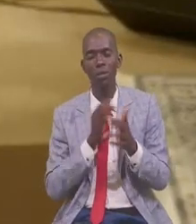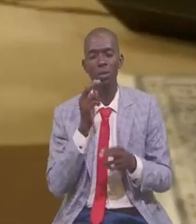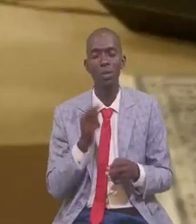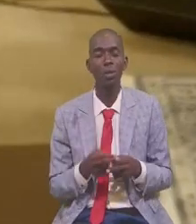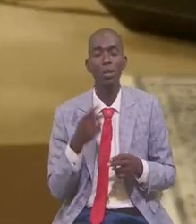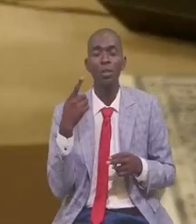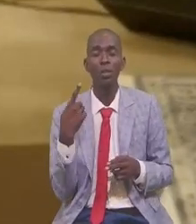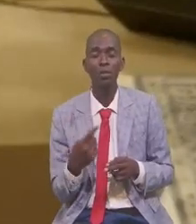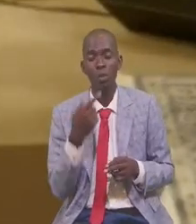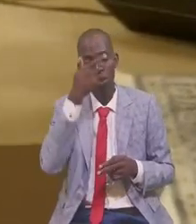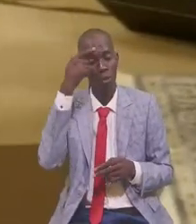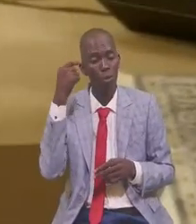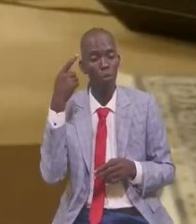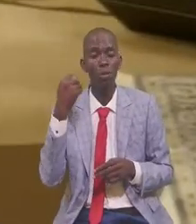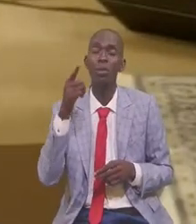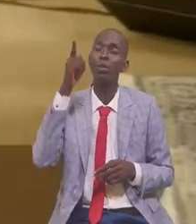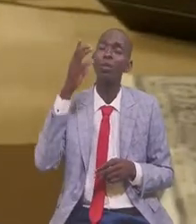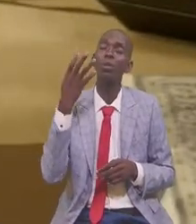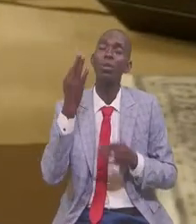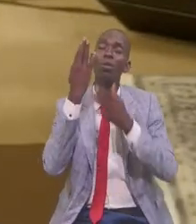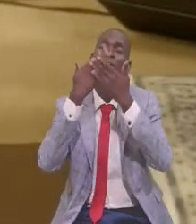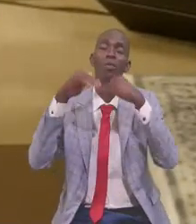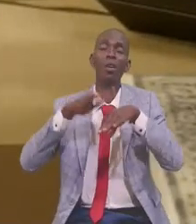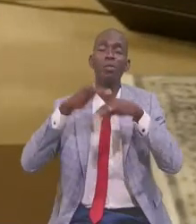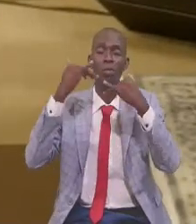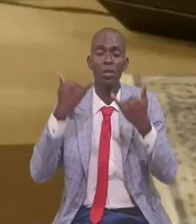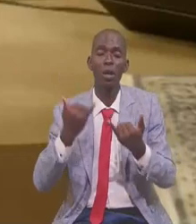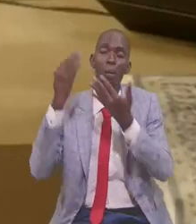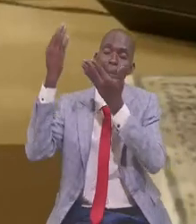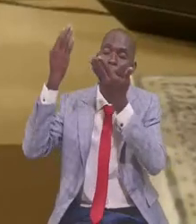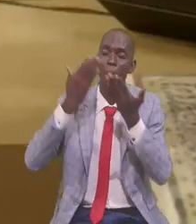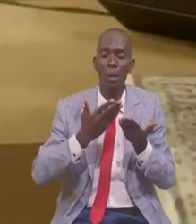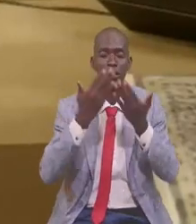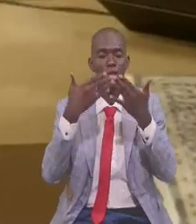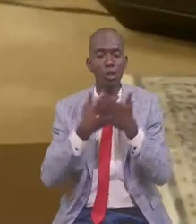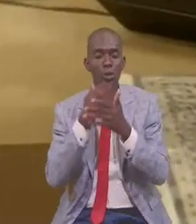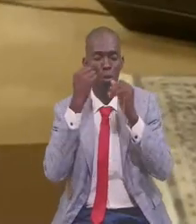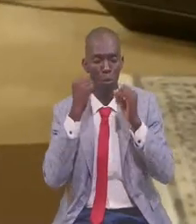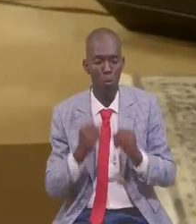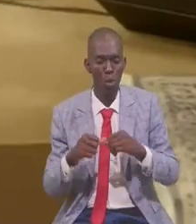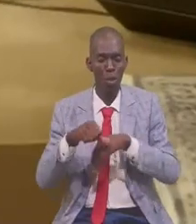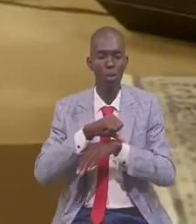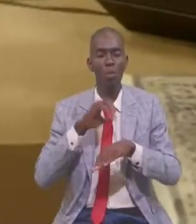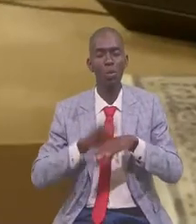Parce que le Dieu du ciel envoie une nouvelle puissance, une nouvelle onction sur ta vie.